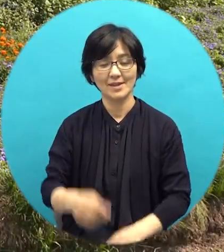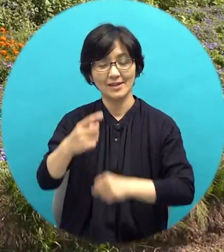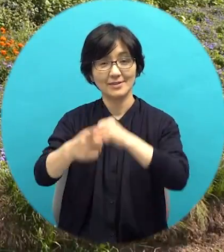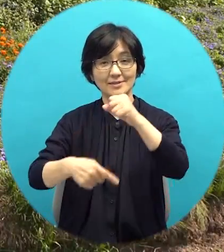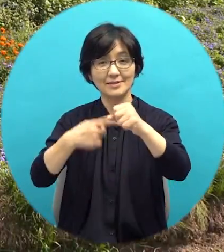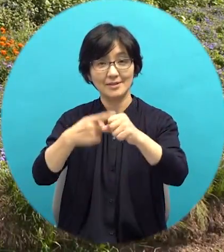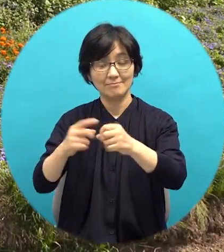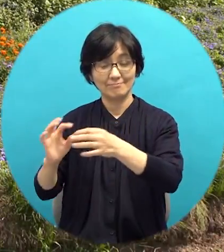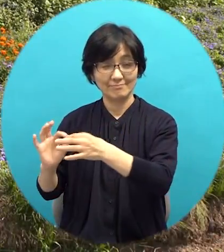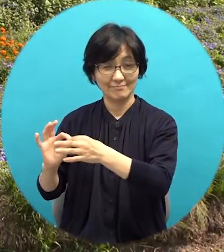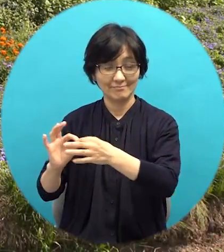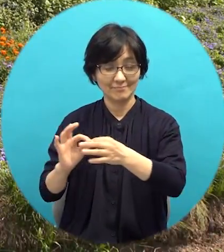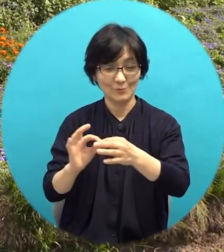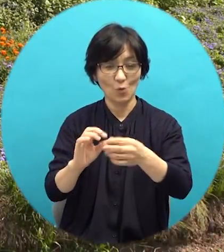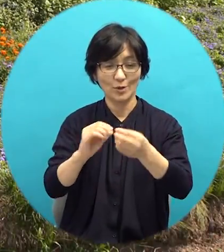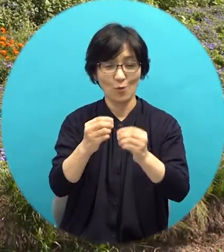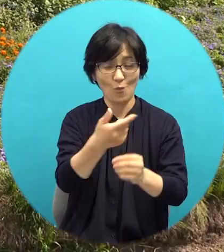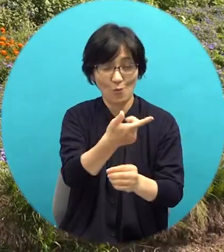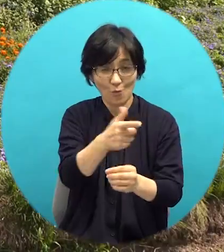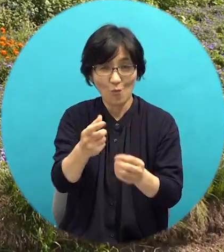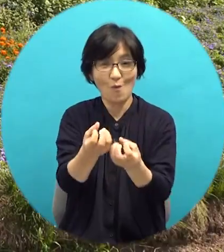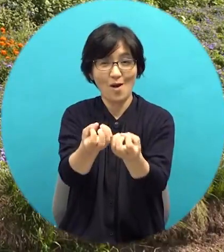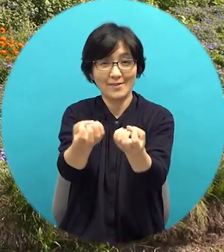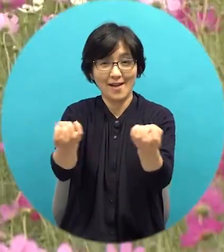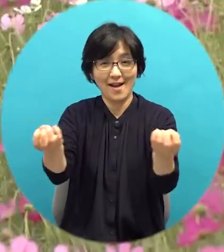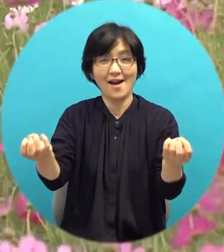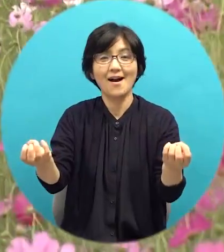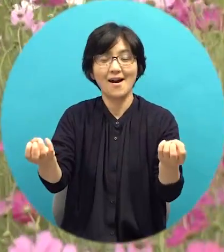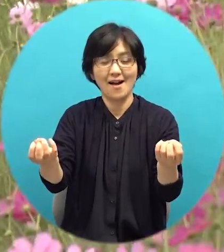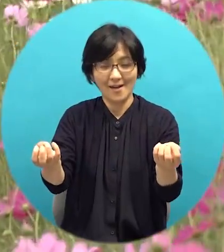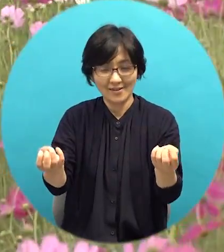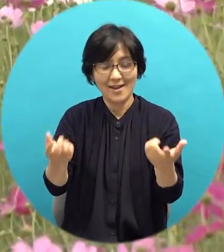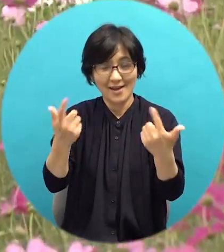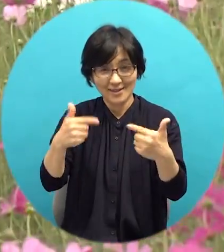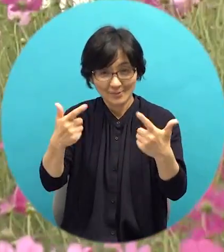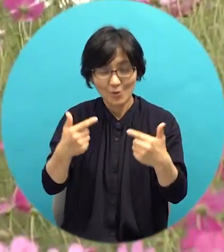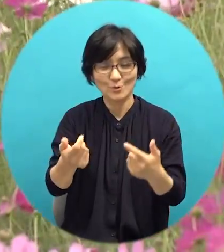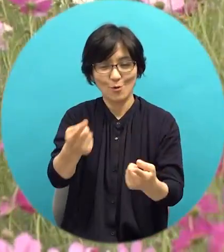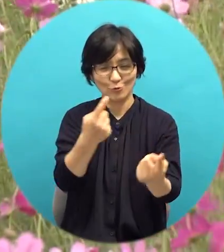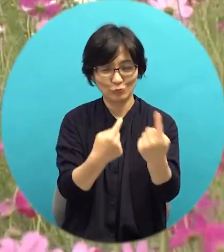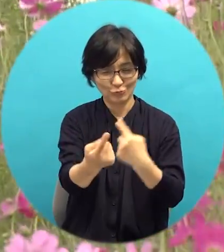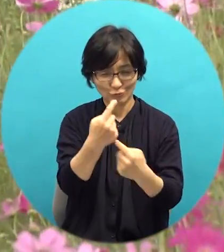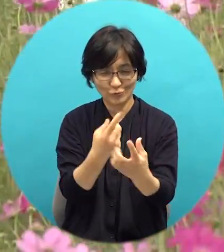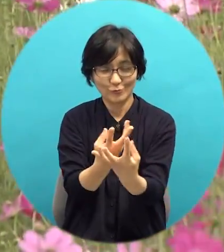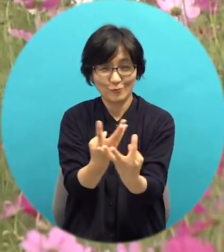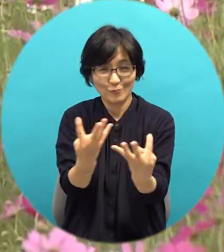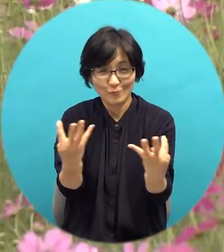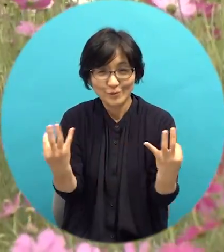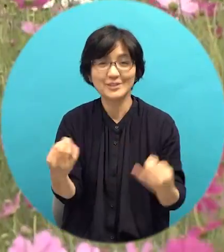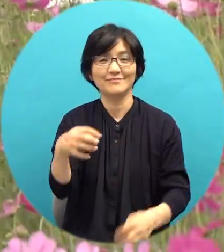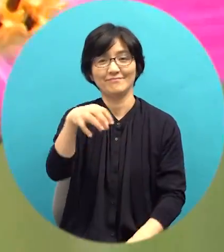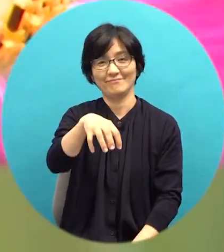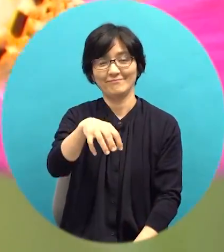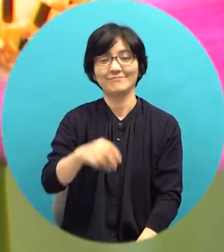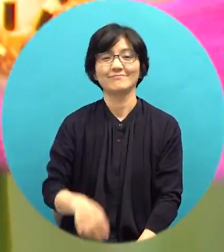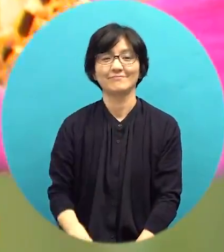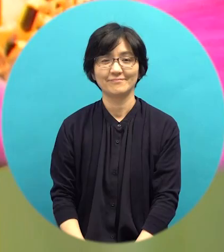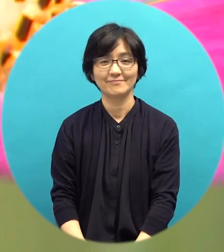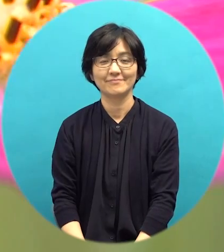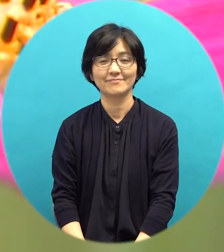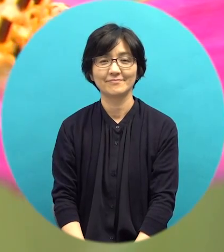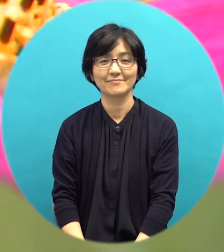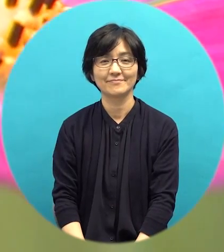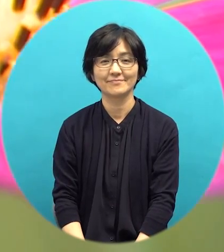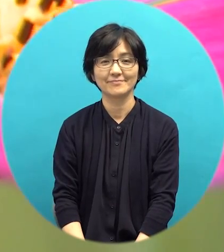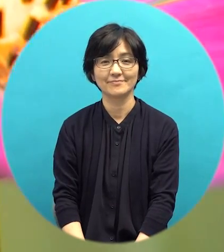一年を通した色とりどりの花畑で毎回多くの来場者を魅了している花高展望花農